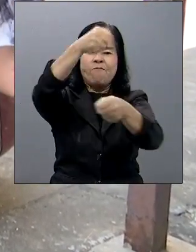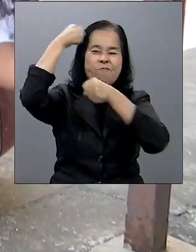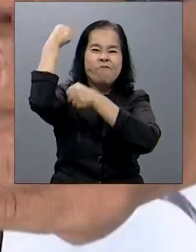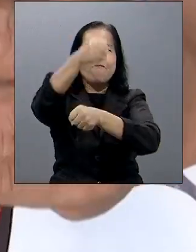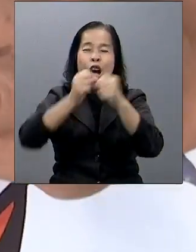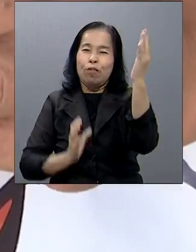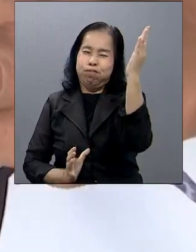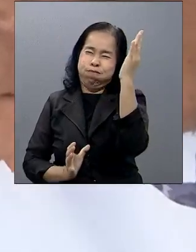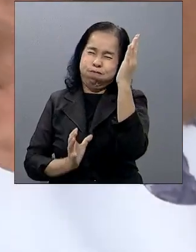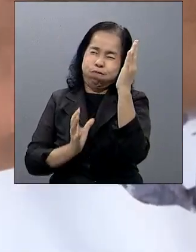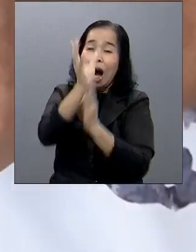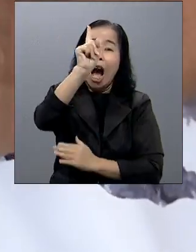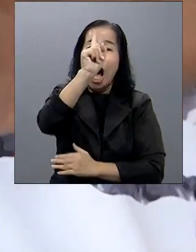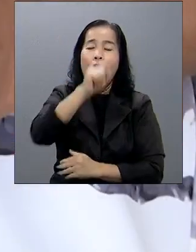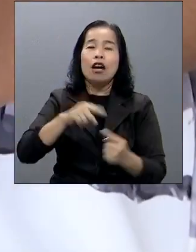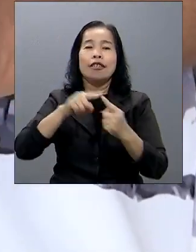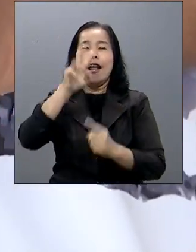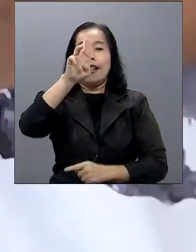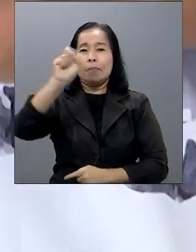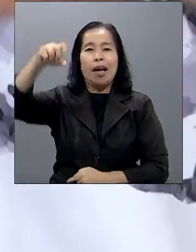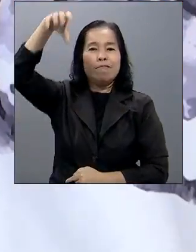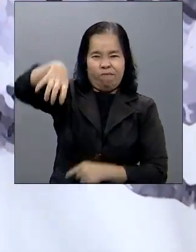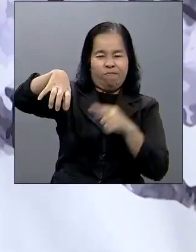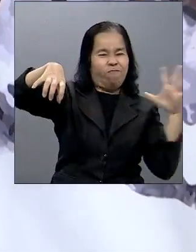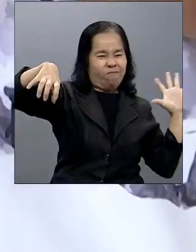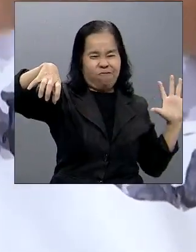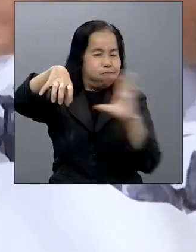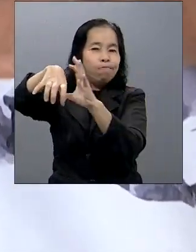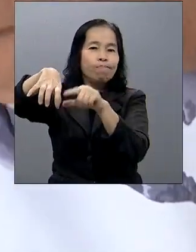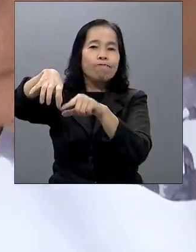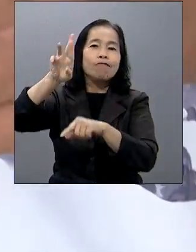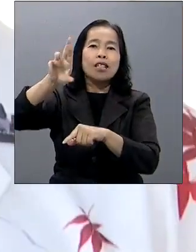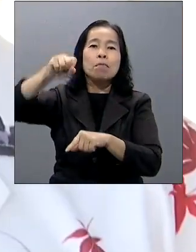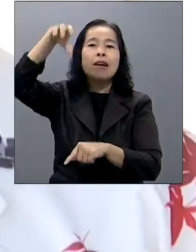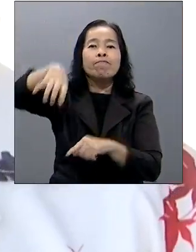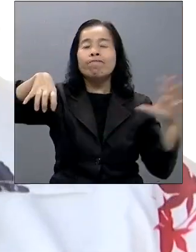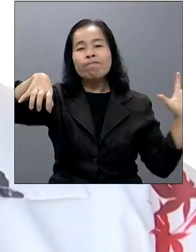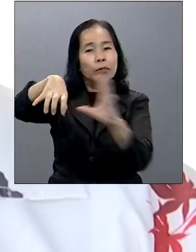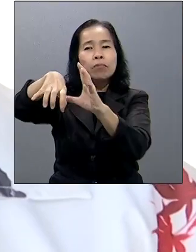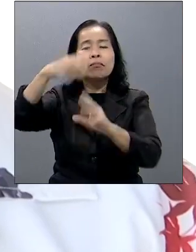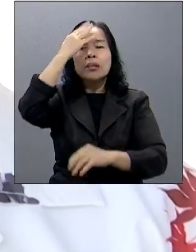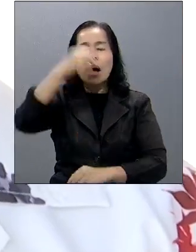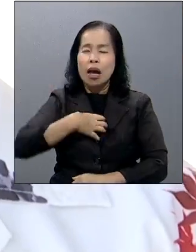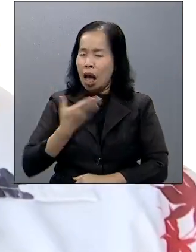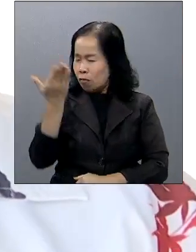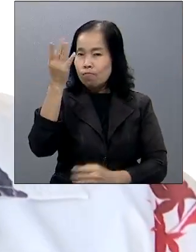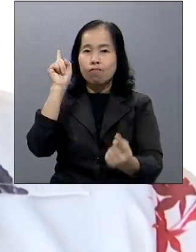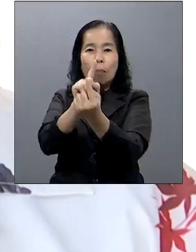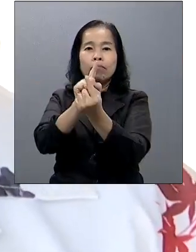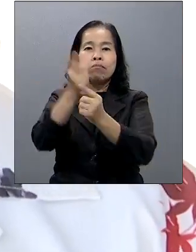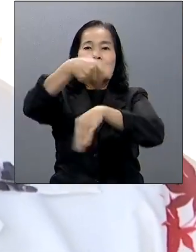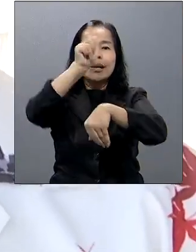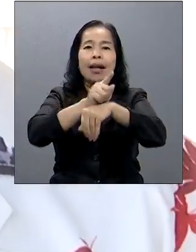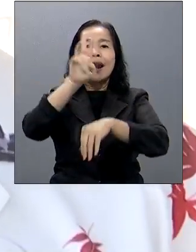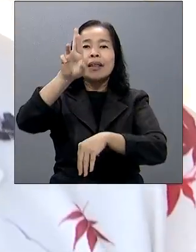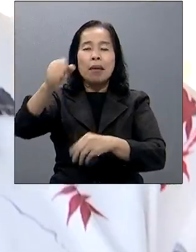ฐสภานะคะคือเขาใช้ภาษาข่าวว่าเตรียมบุกรัฐสภานะเพื่อไปเข้าพบประธานรัฐสภาค่ะยื่น